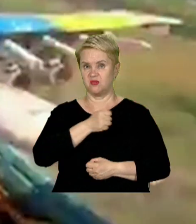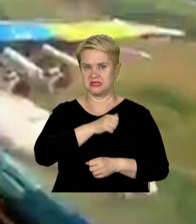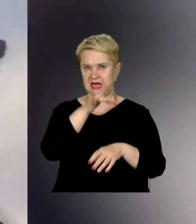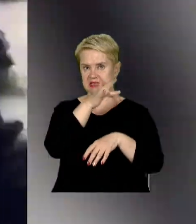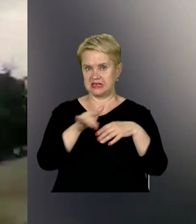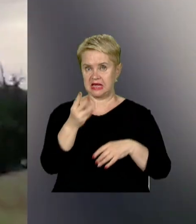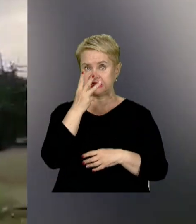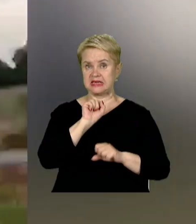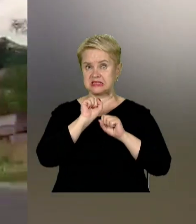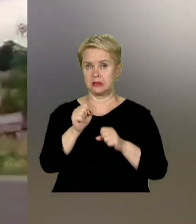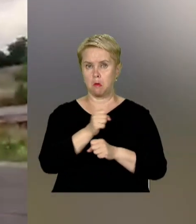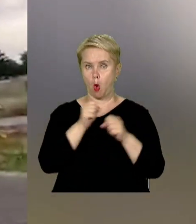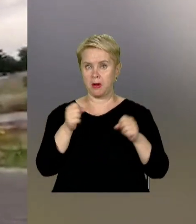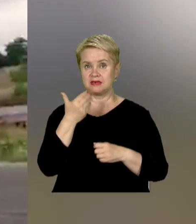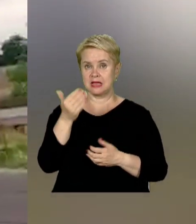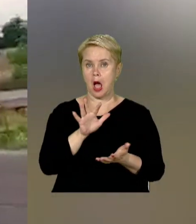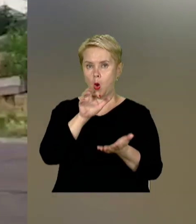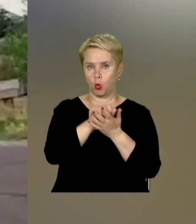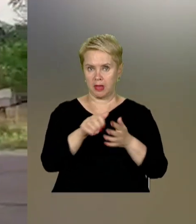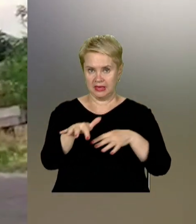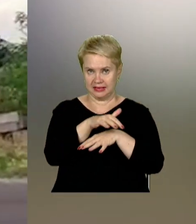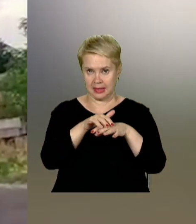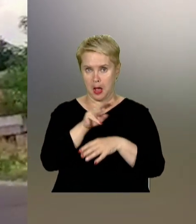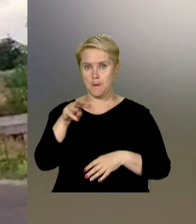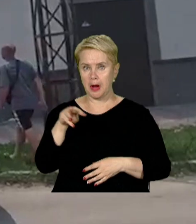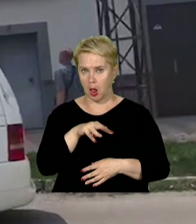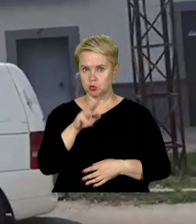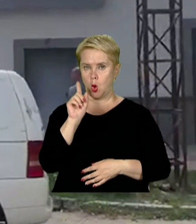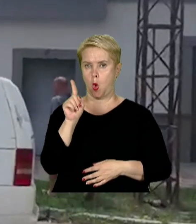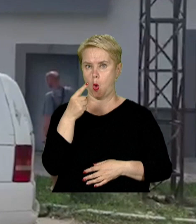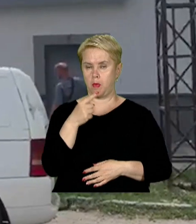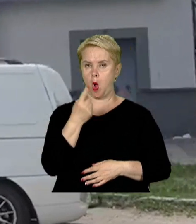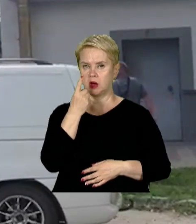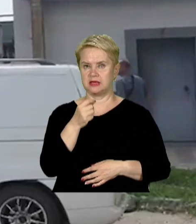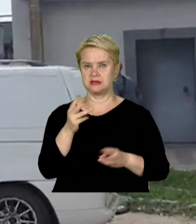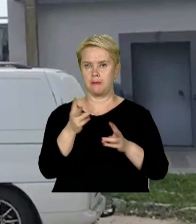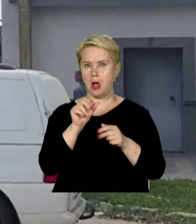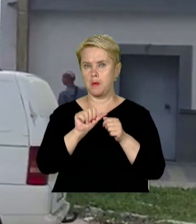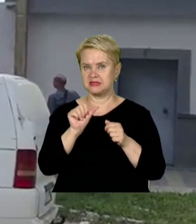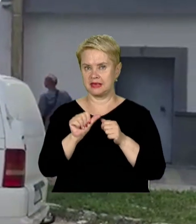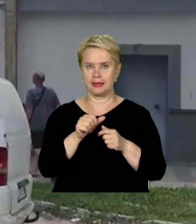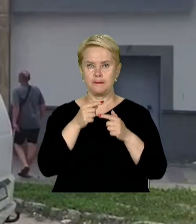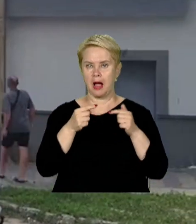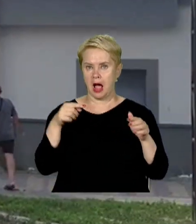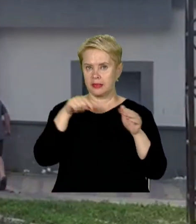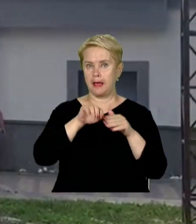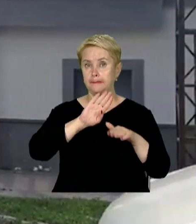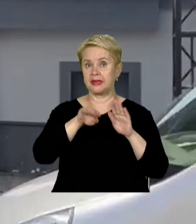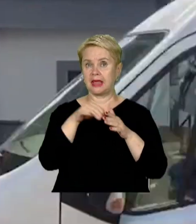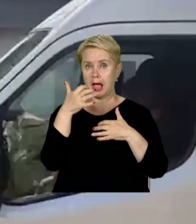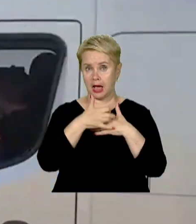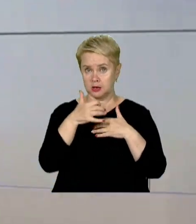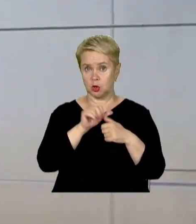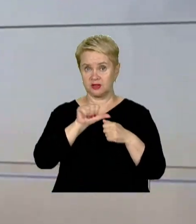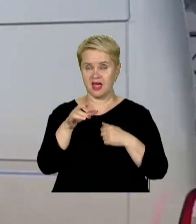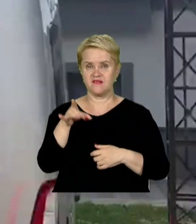знищили 3 склади з боєприпасами на окупованій території Миколаївської області та один із паливно-мастильними матеріалами під Херсоном. Крім